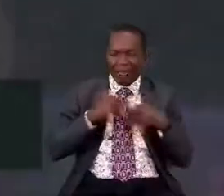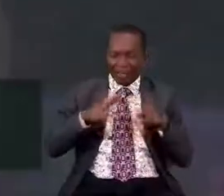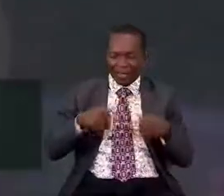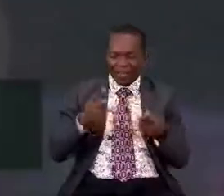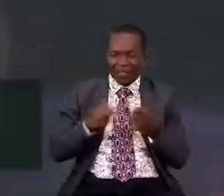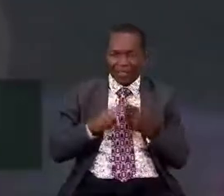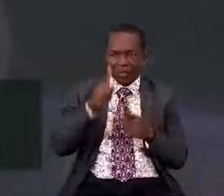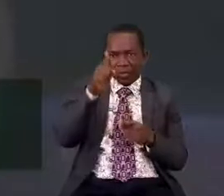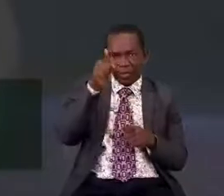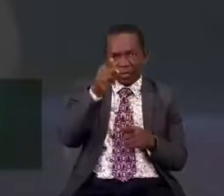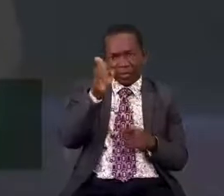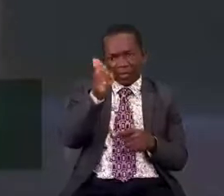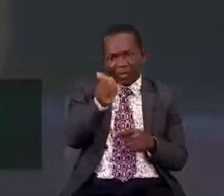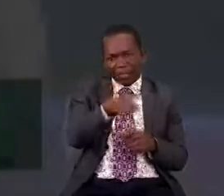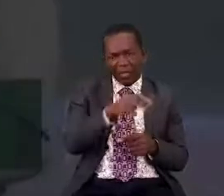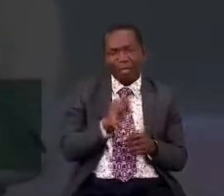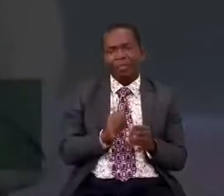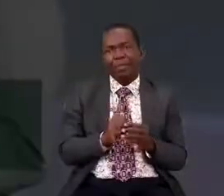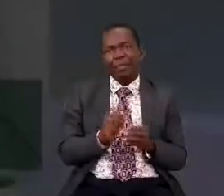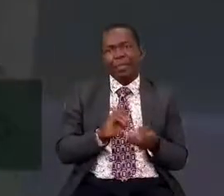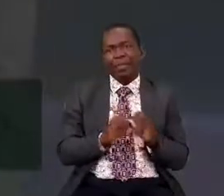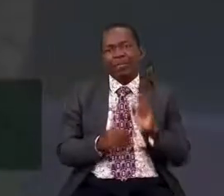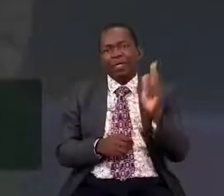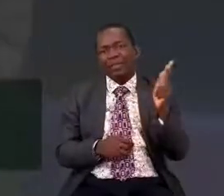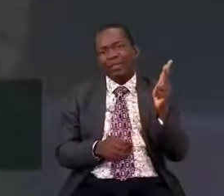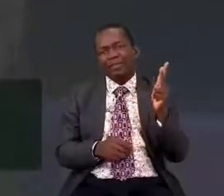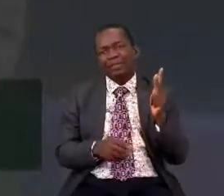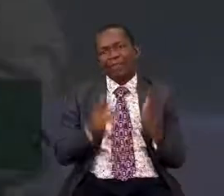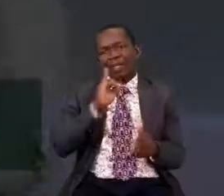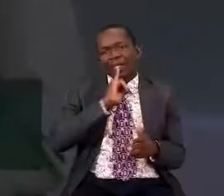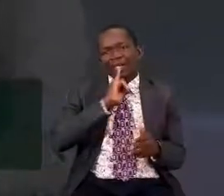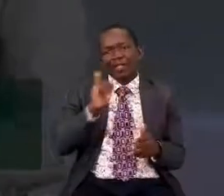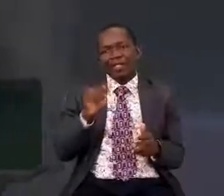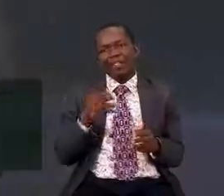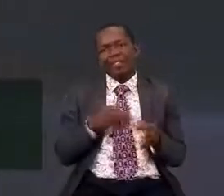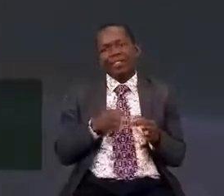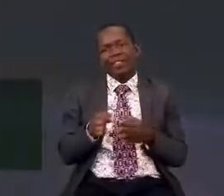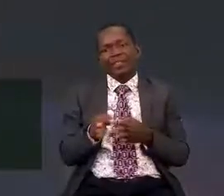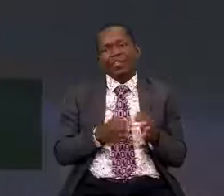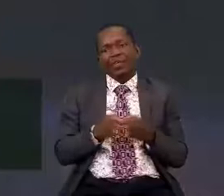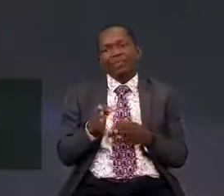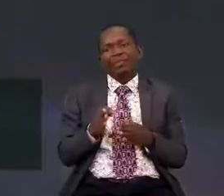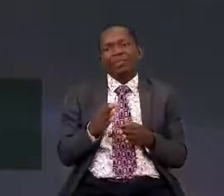les périmètres de son ministère. Voyons,